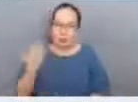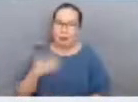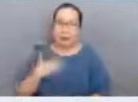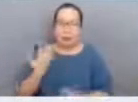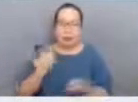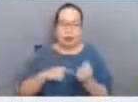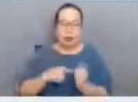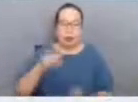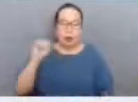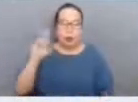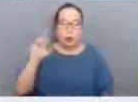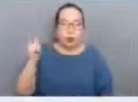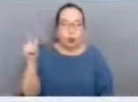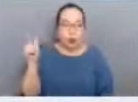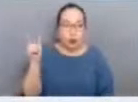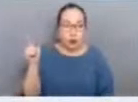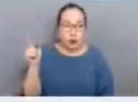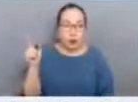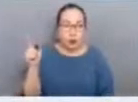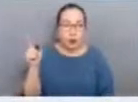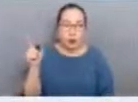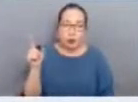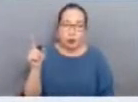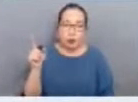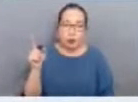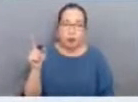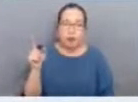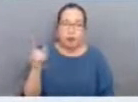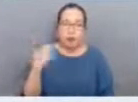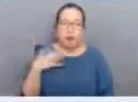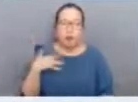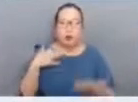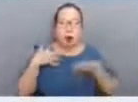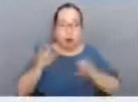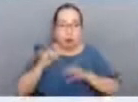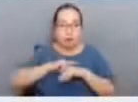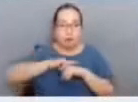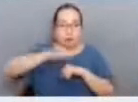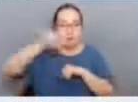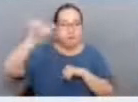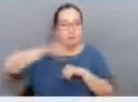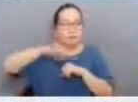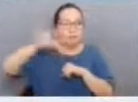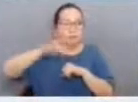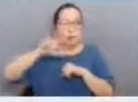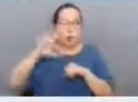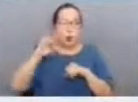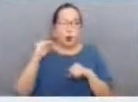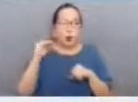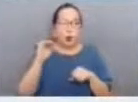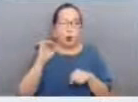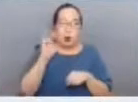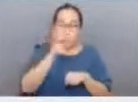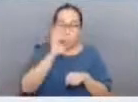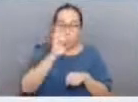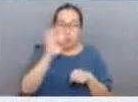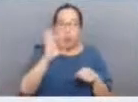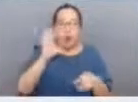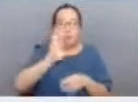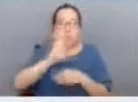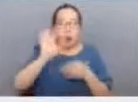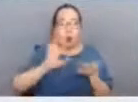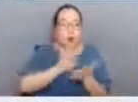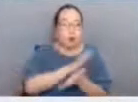temporary suspension po natin, meron na po tayong pinoproseso dito para po sa deployment natin. Umaabot na po ng hindi po